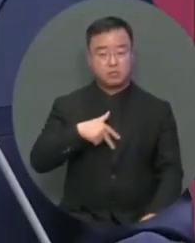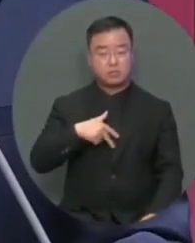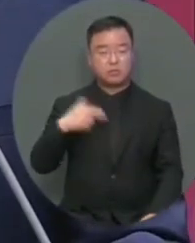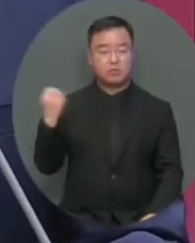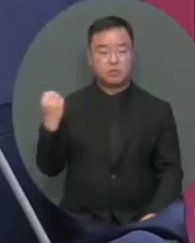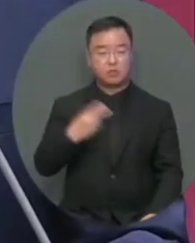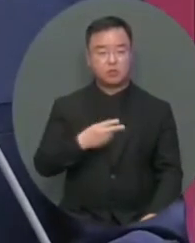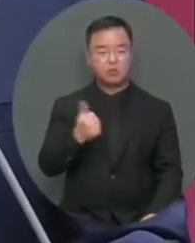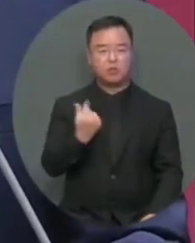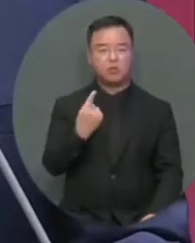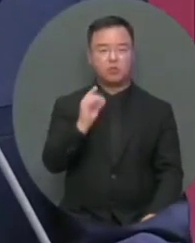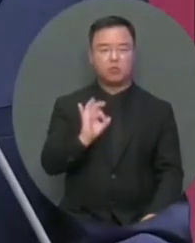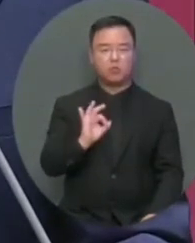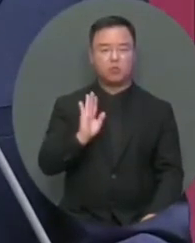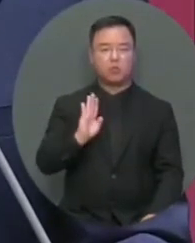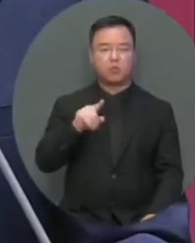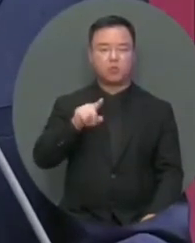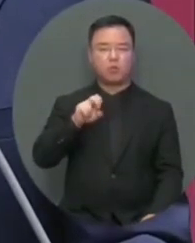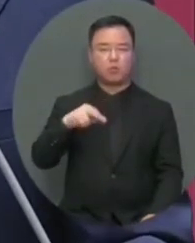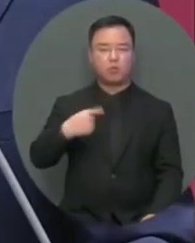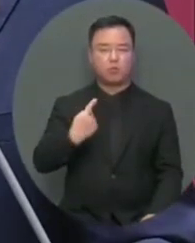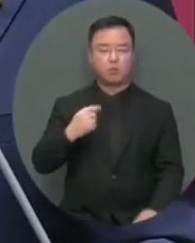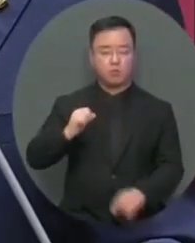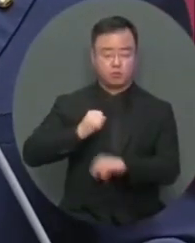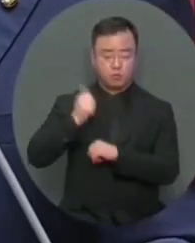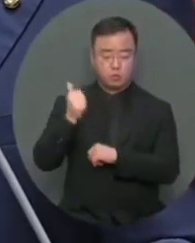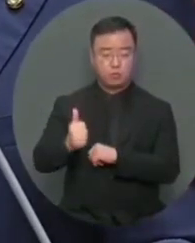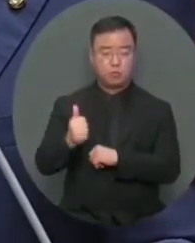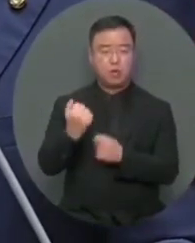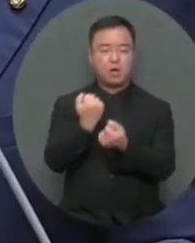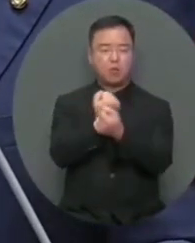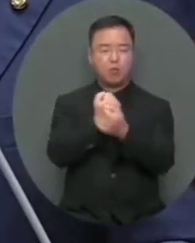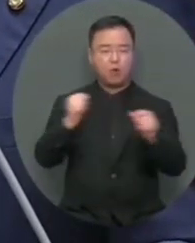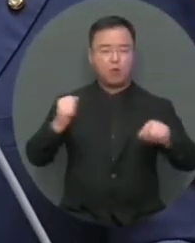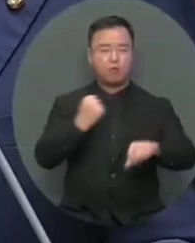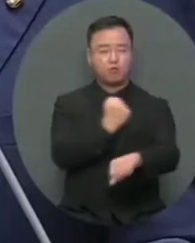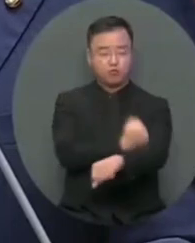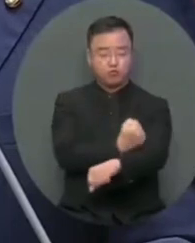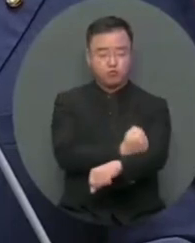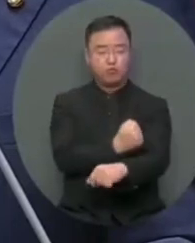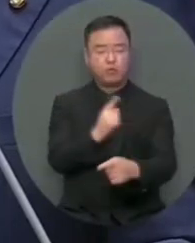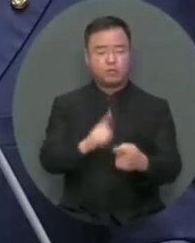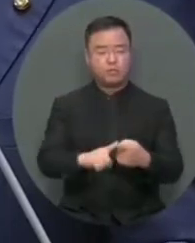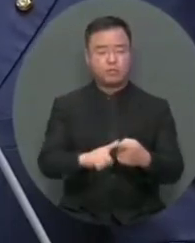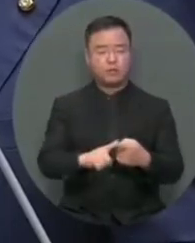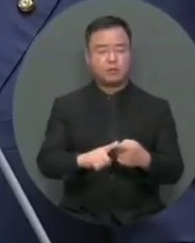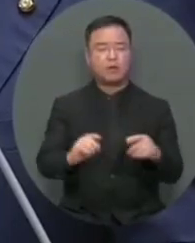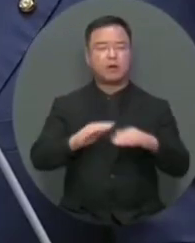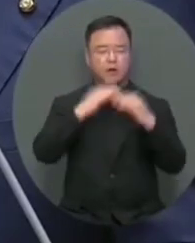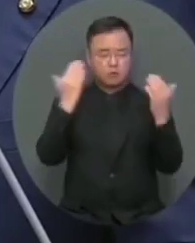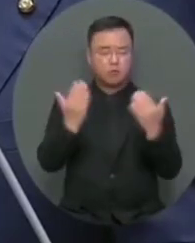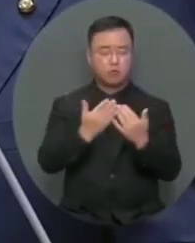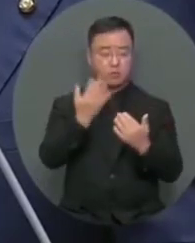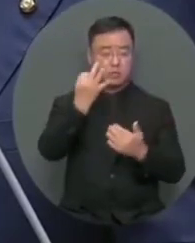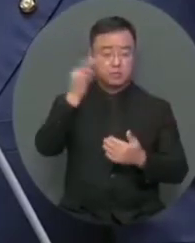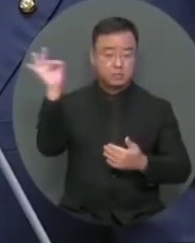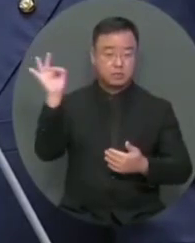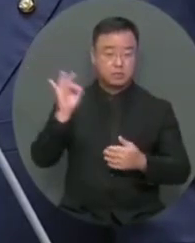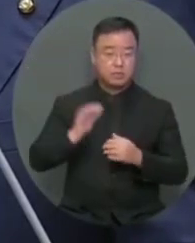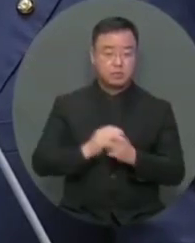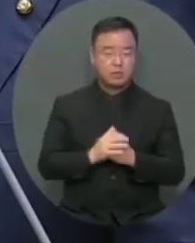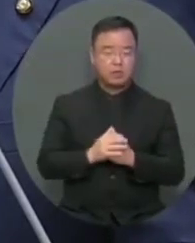우리 홍범도 장군에 대한 온 국민의 광복운동에 대한 기여 이런 것들을 다 인정을 하면서